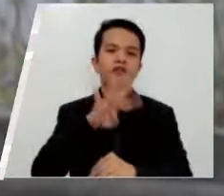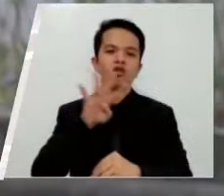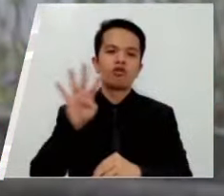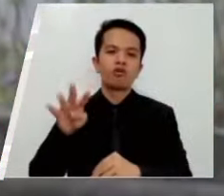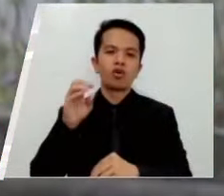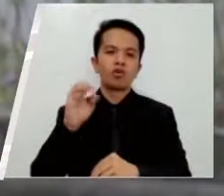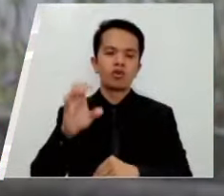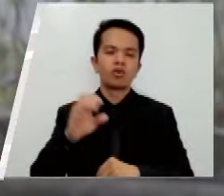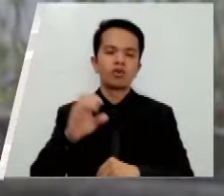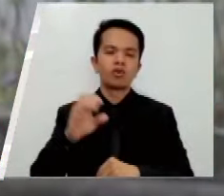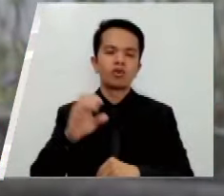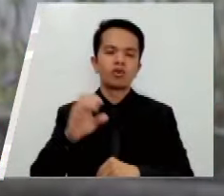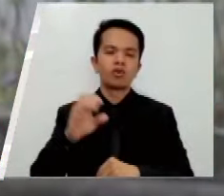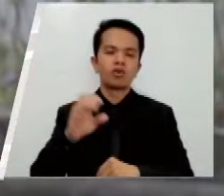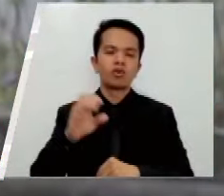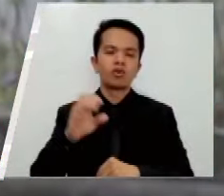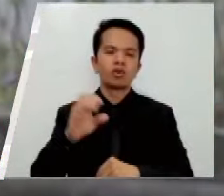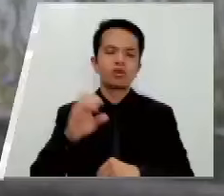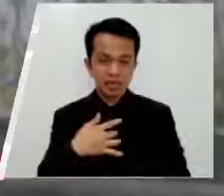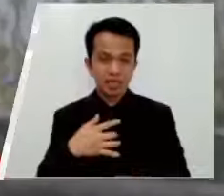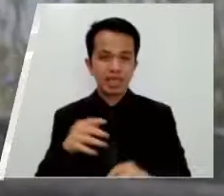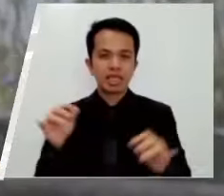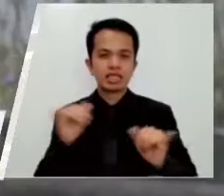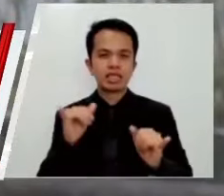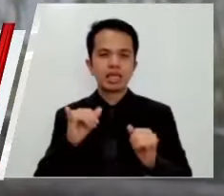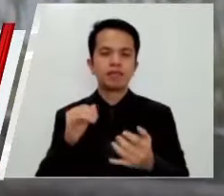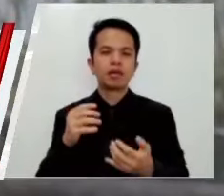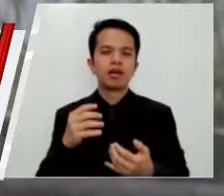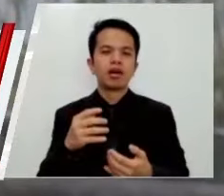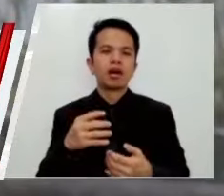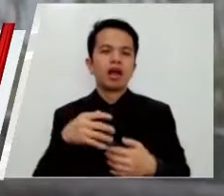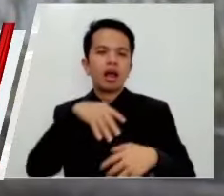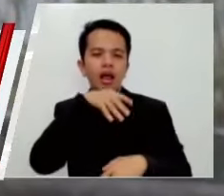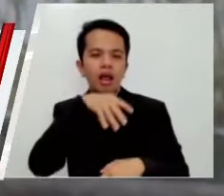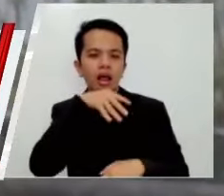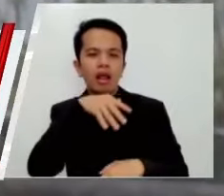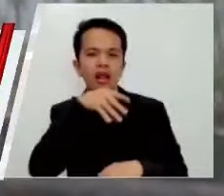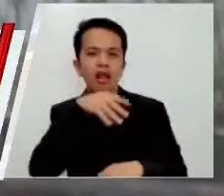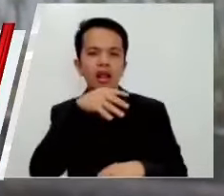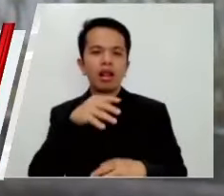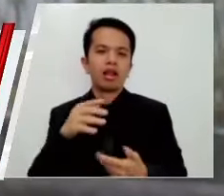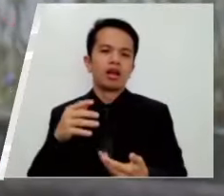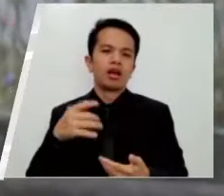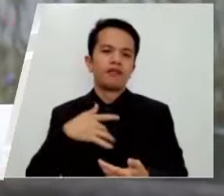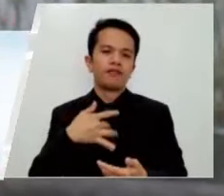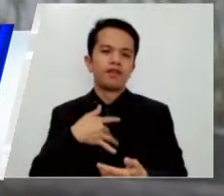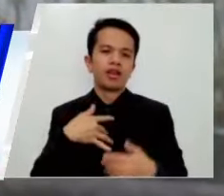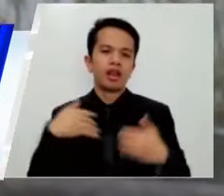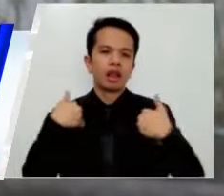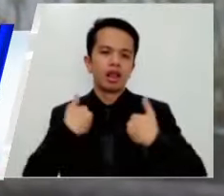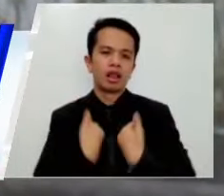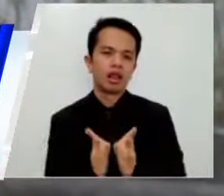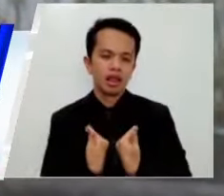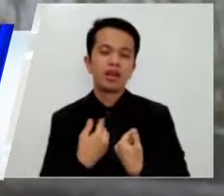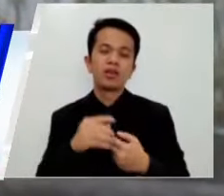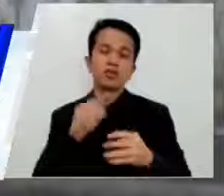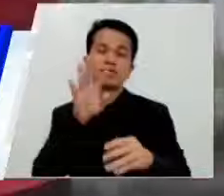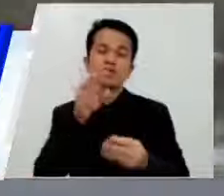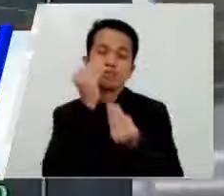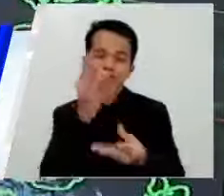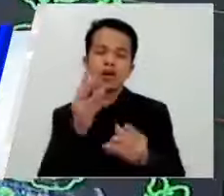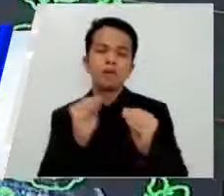Makiramdam niyo ba na lulusaw na kayo sa sobrang init ng panahon? Sabi ng PAGASA, titindi pa ang init sa mga darating na